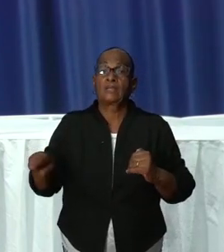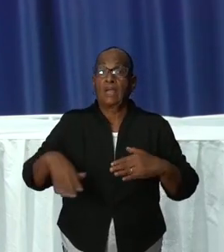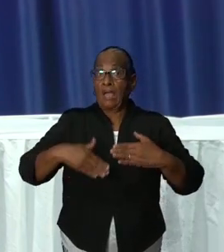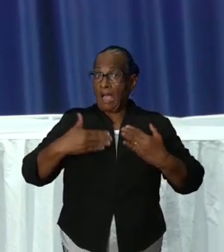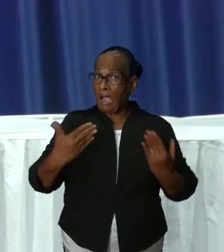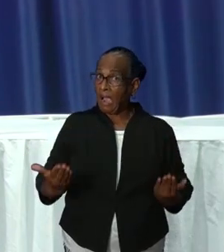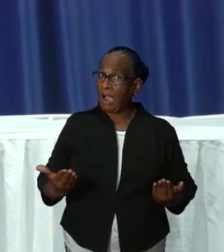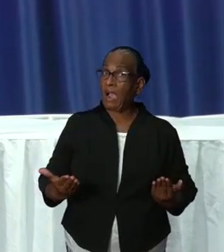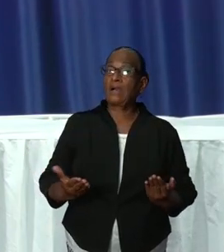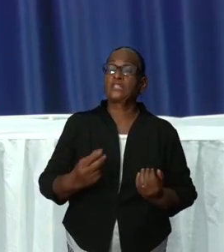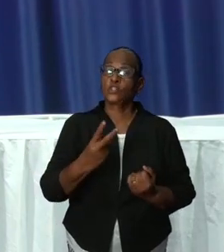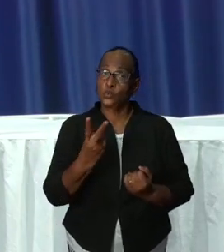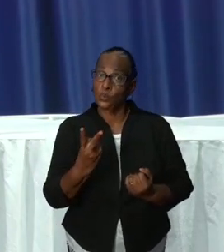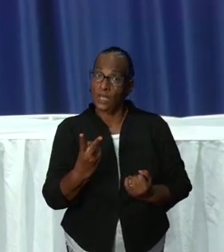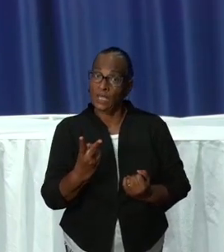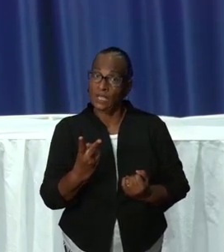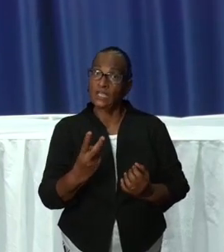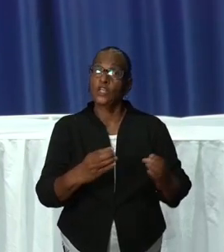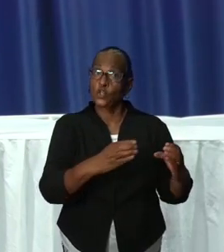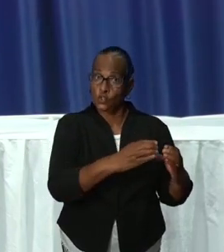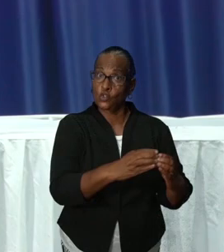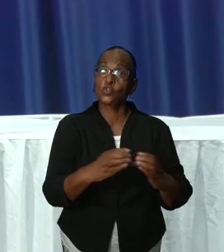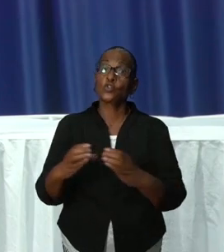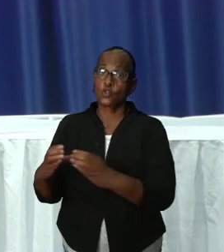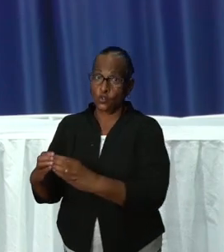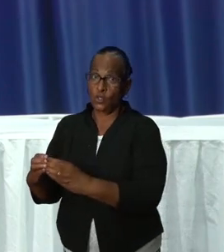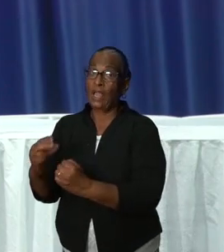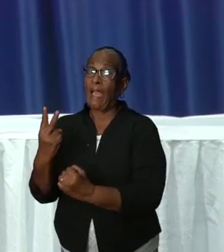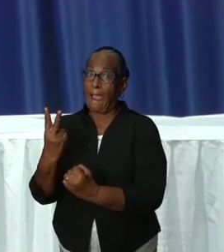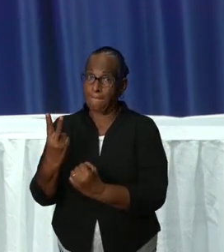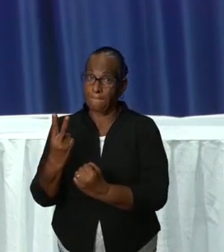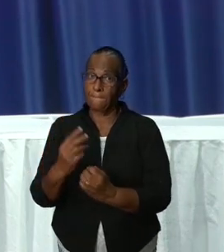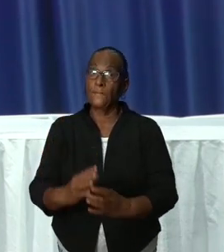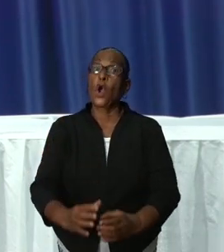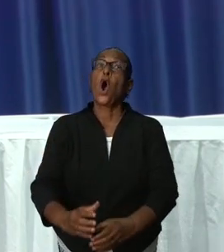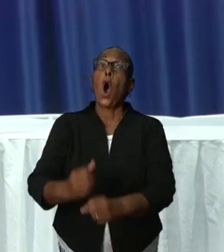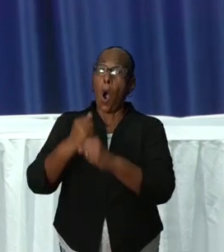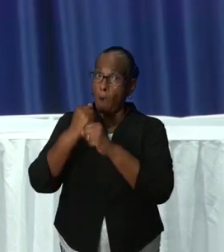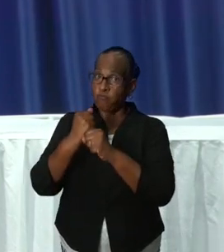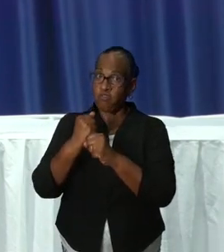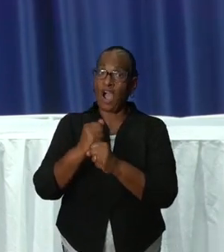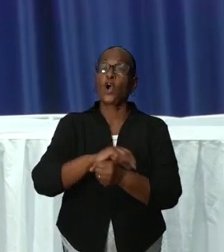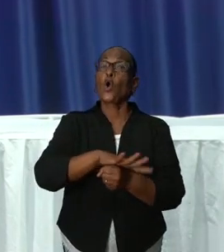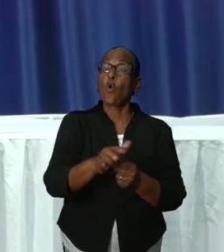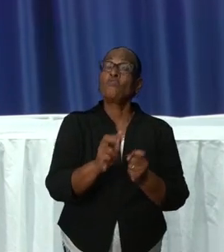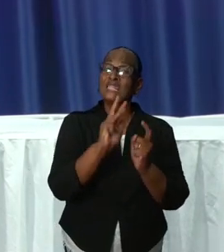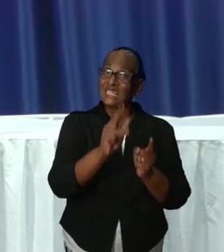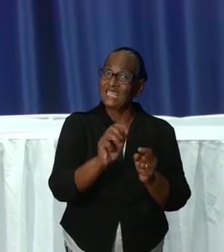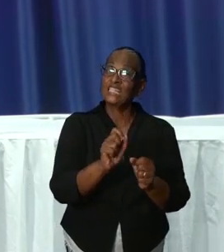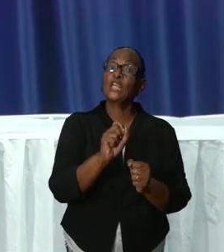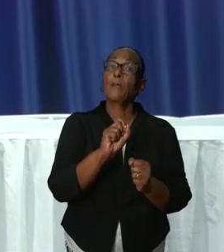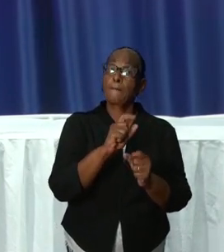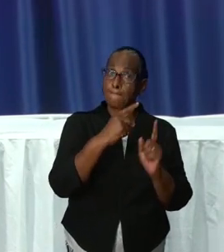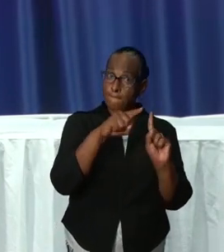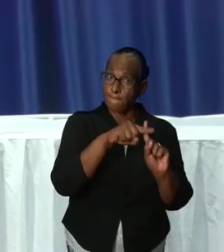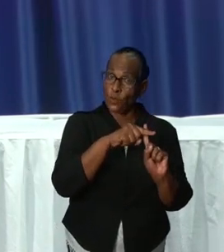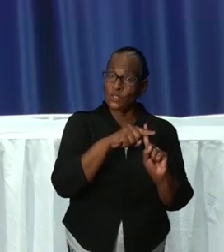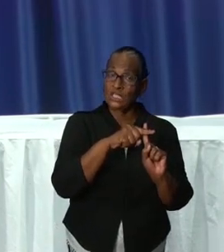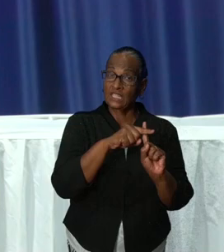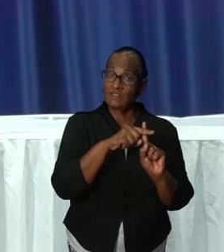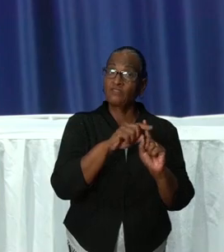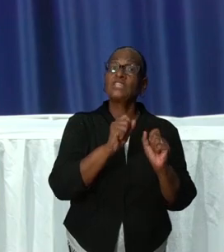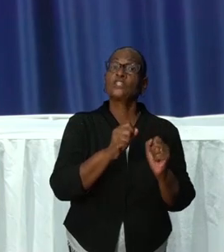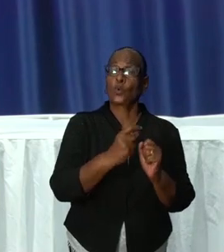zijn er twee soorten opvang van mensen met die COVID-positief zijn. Je hebt de zogenaamde